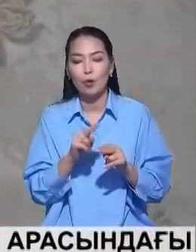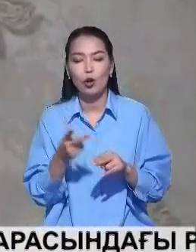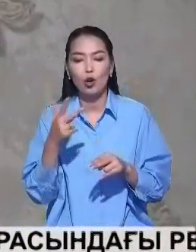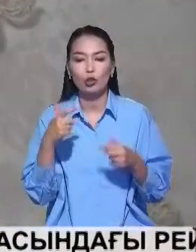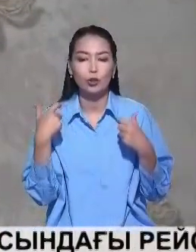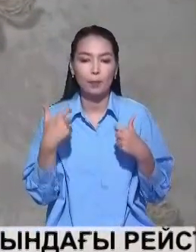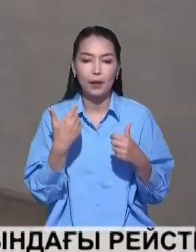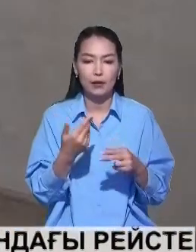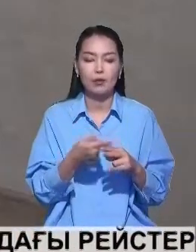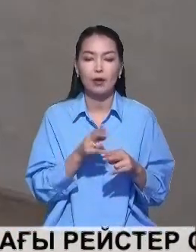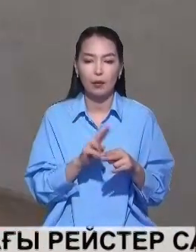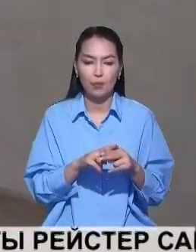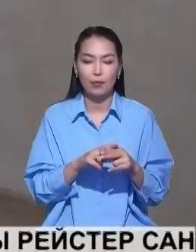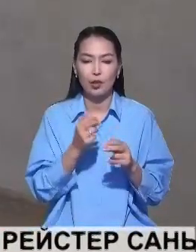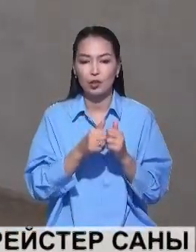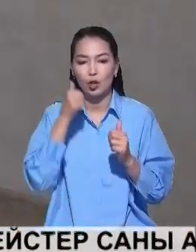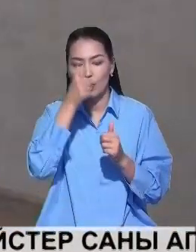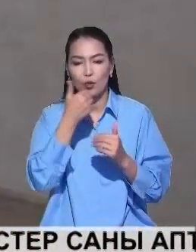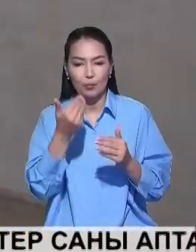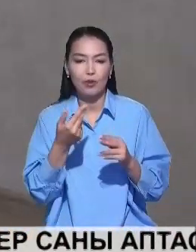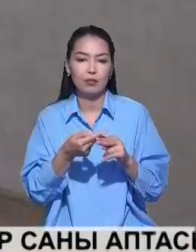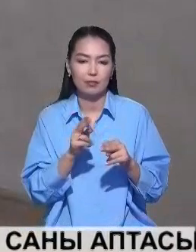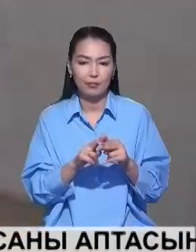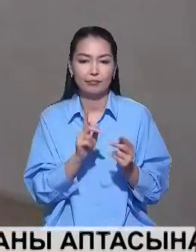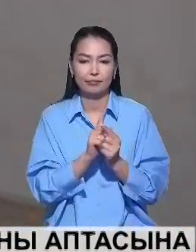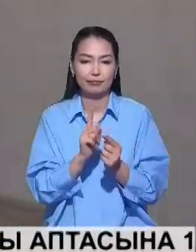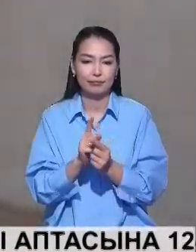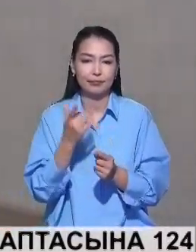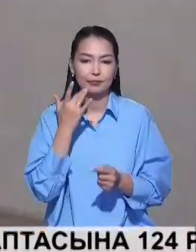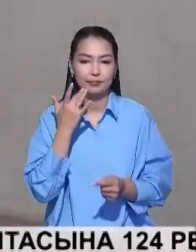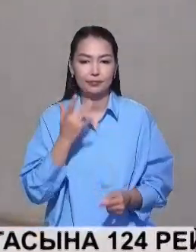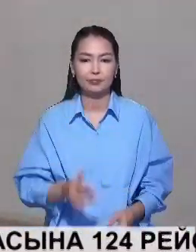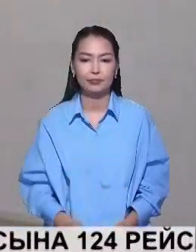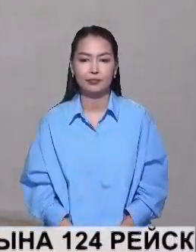басқан қарындастарына да жылда көрсетер ілтипатынан жаңылмады.